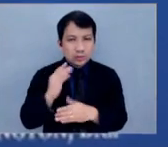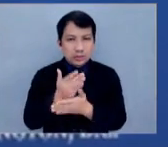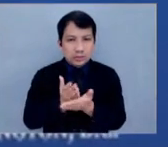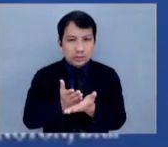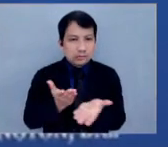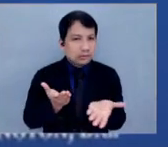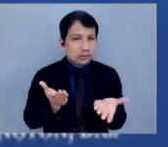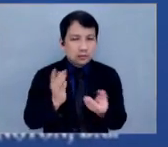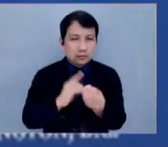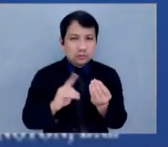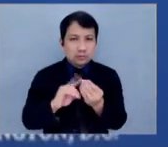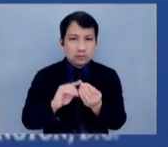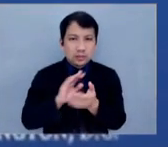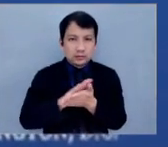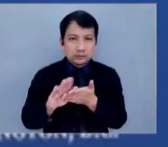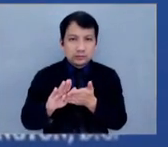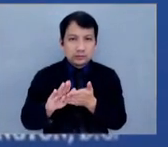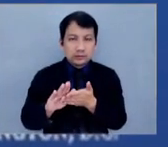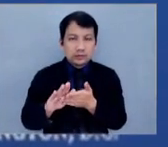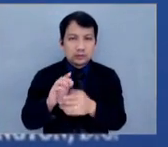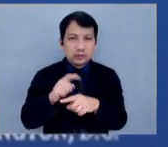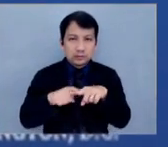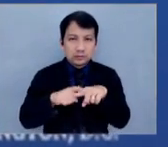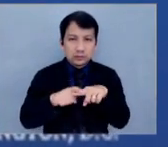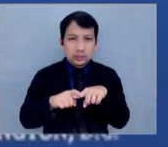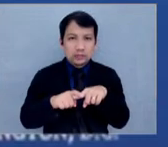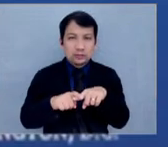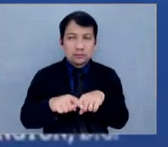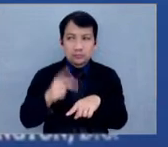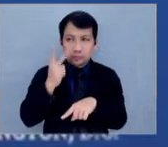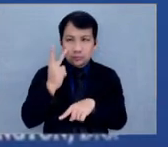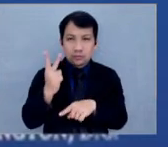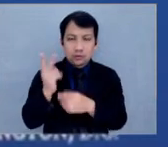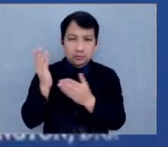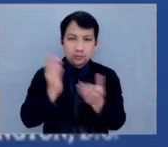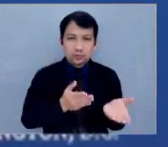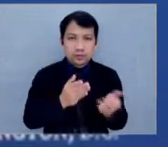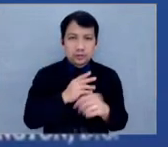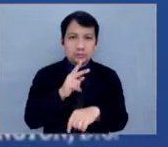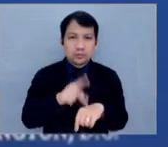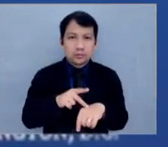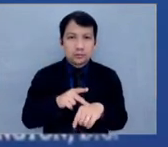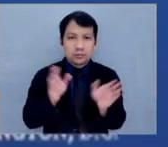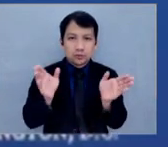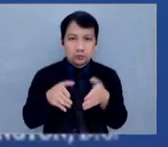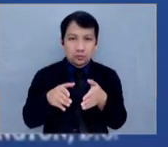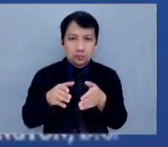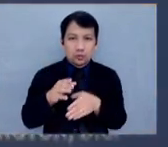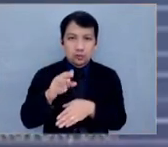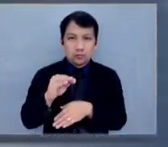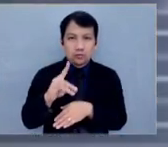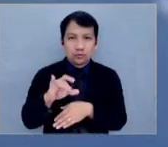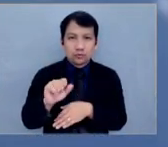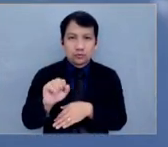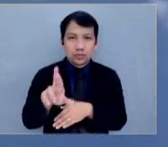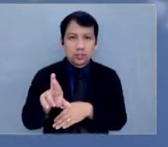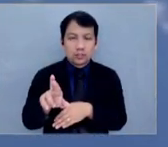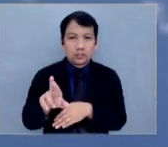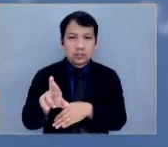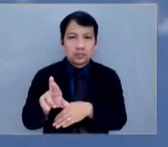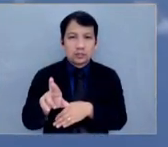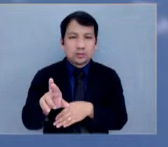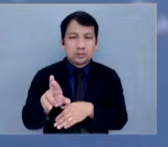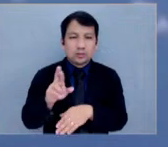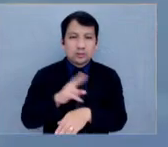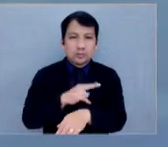clean energy projects that we're trying to lure into the country is the small modular nuclear power plants.